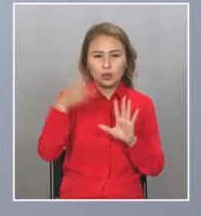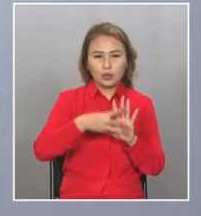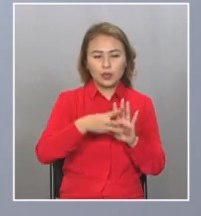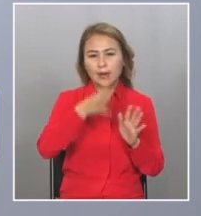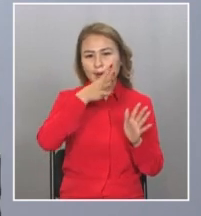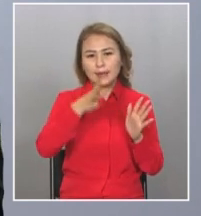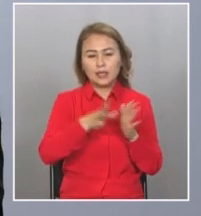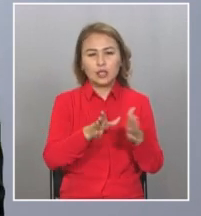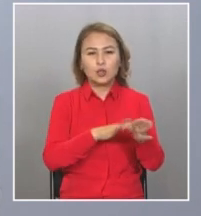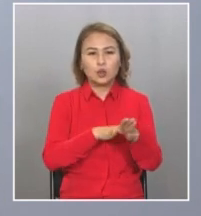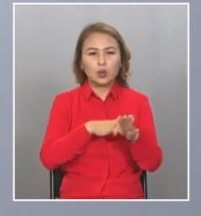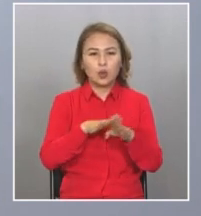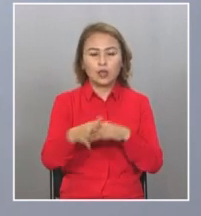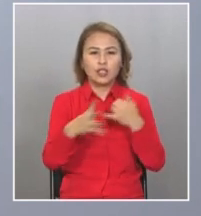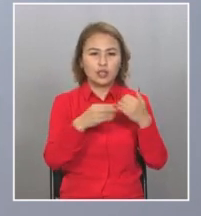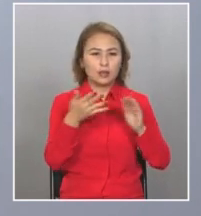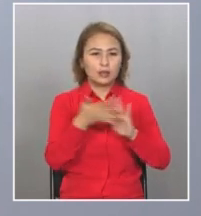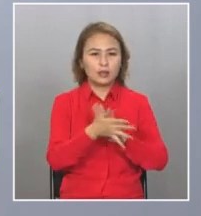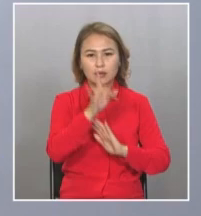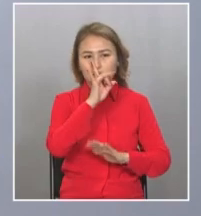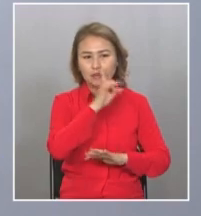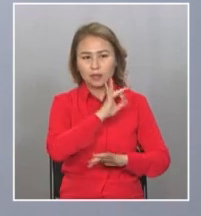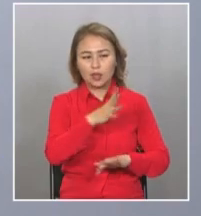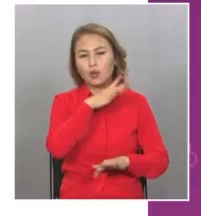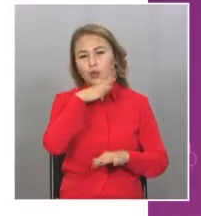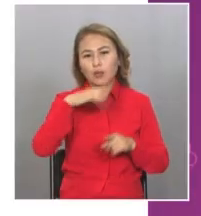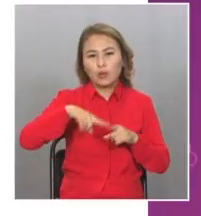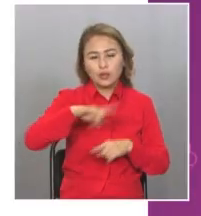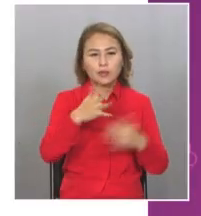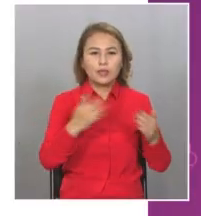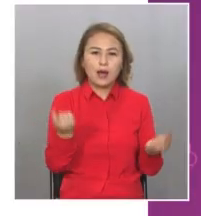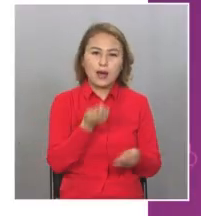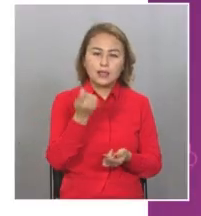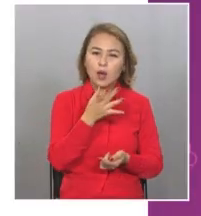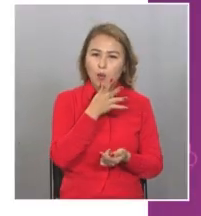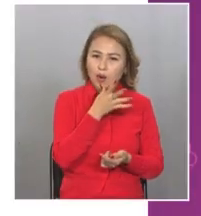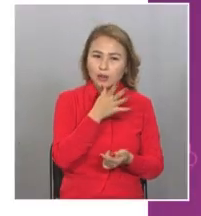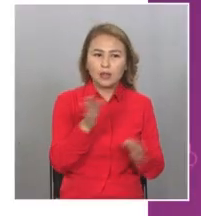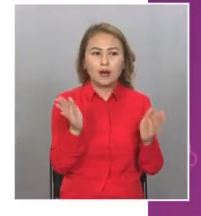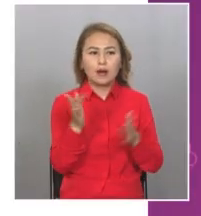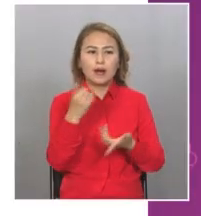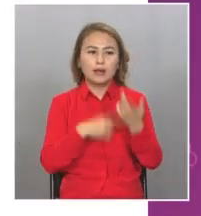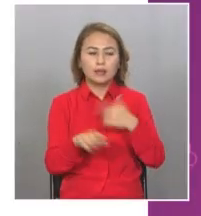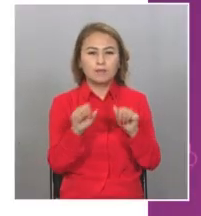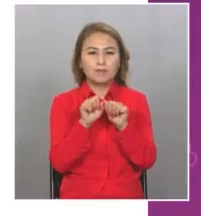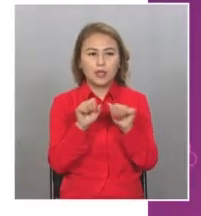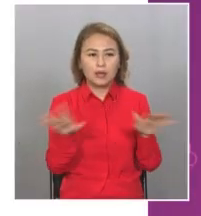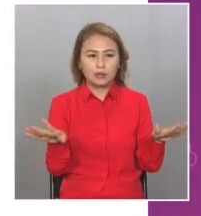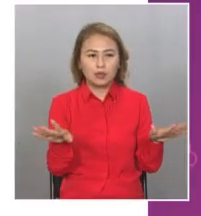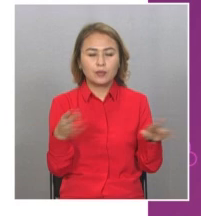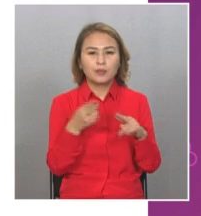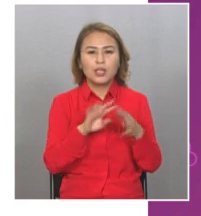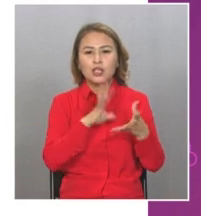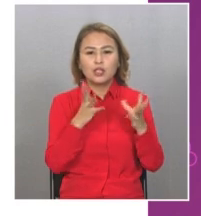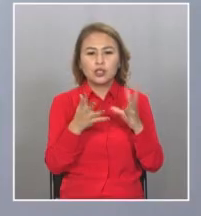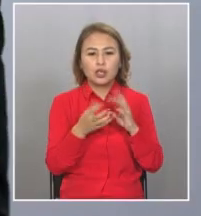энергиясы толықтай жерге сіңбейді. Оның көп мөлшері немесе аздаған мөлшері қайтадан атмосфераға таралтып жүреді. Ал